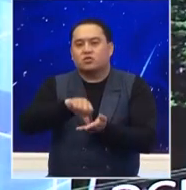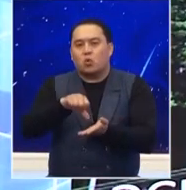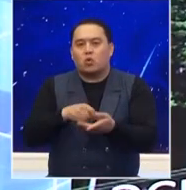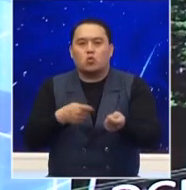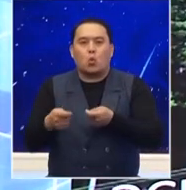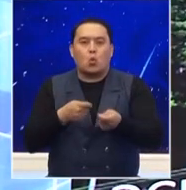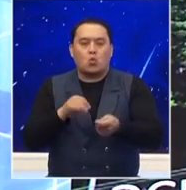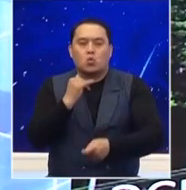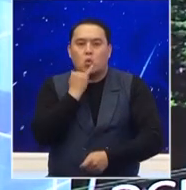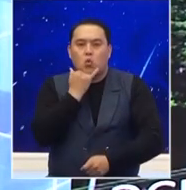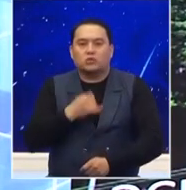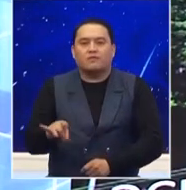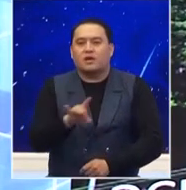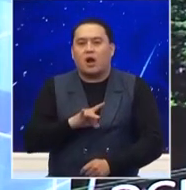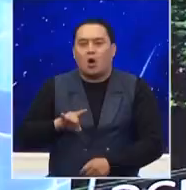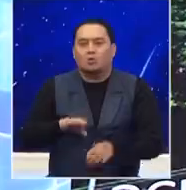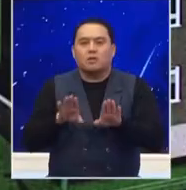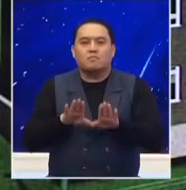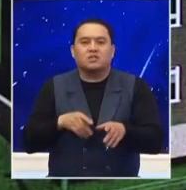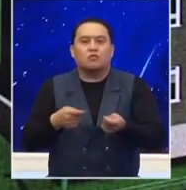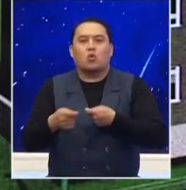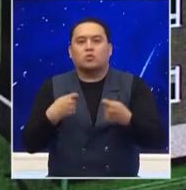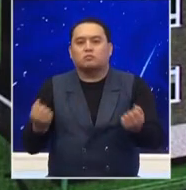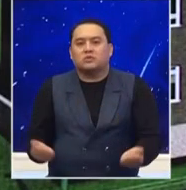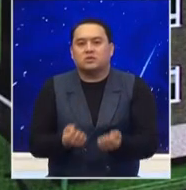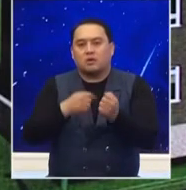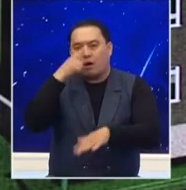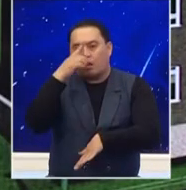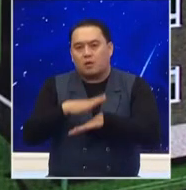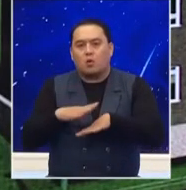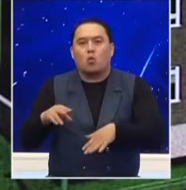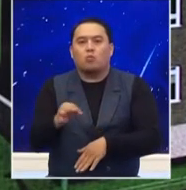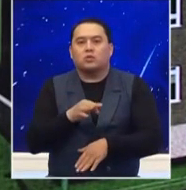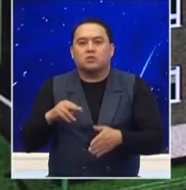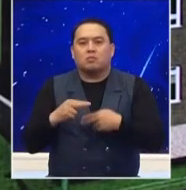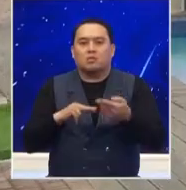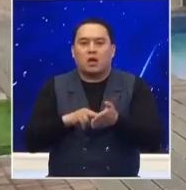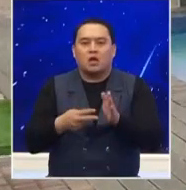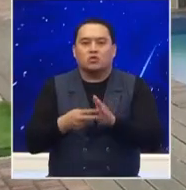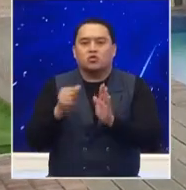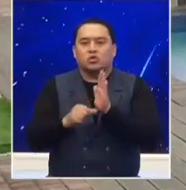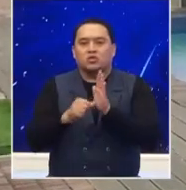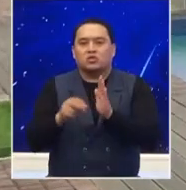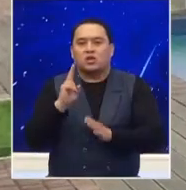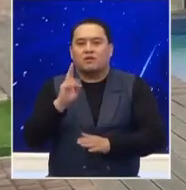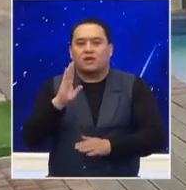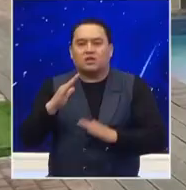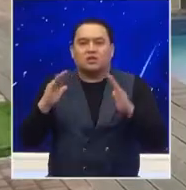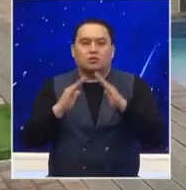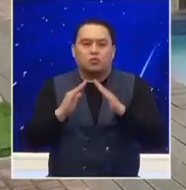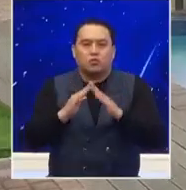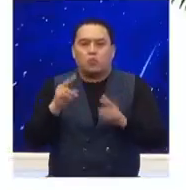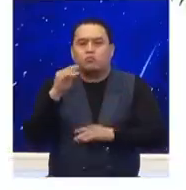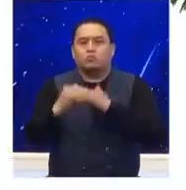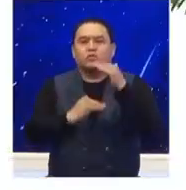и руководитель Уйгурского района. Там местные власти при поддержке акима области планируют построить 60-квадратный дом. Огромные